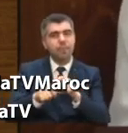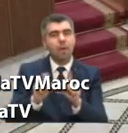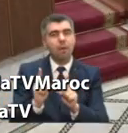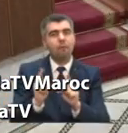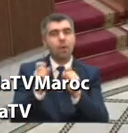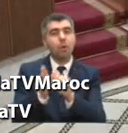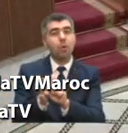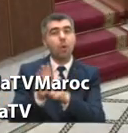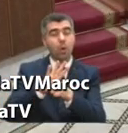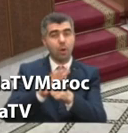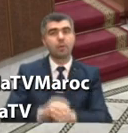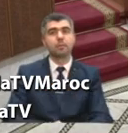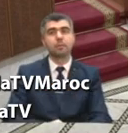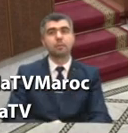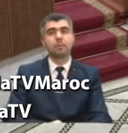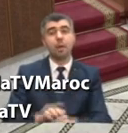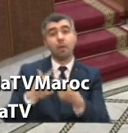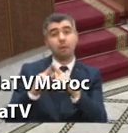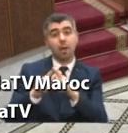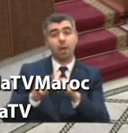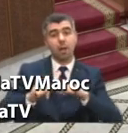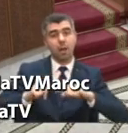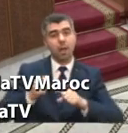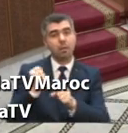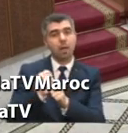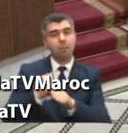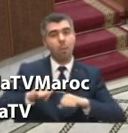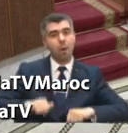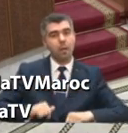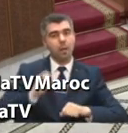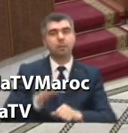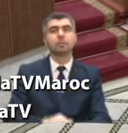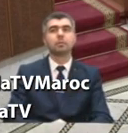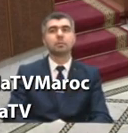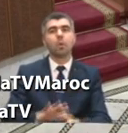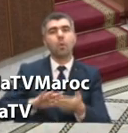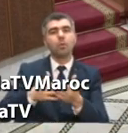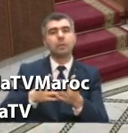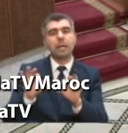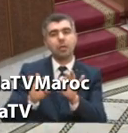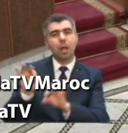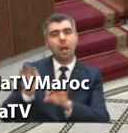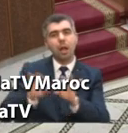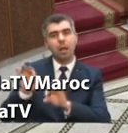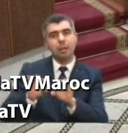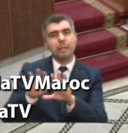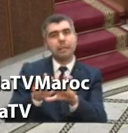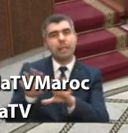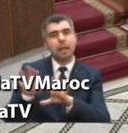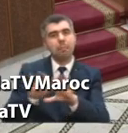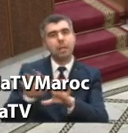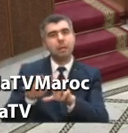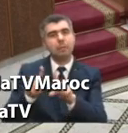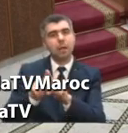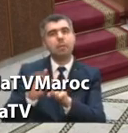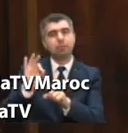19 من جانب مسؤولياتي واختصاصات قطاع الشغل والإدماج المهني، وكذا الإجراءات والتدابير التي اتخذتها بلادنا في